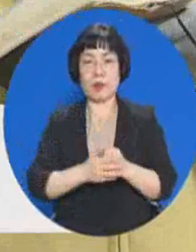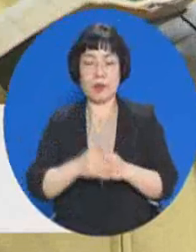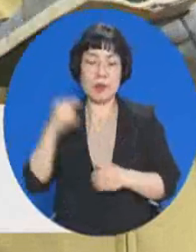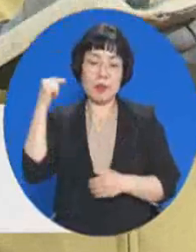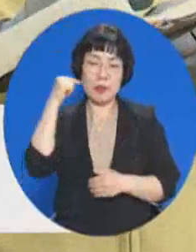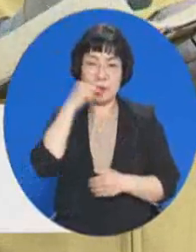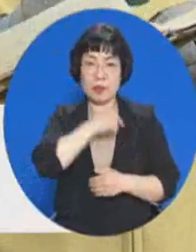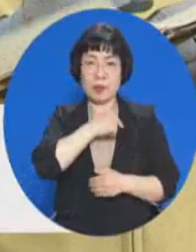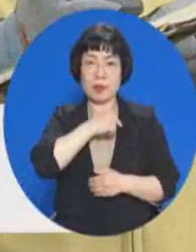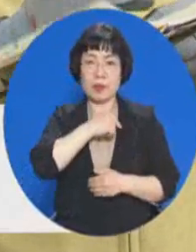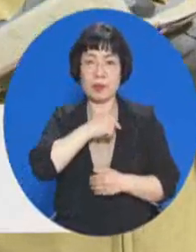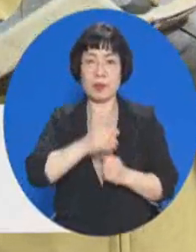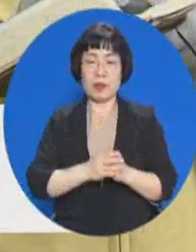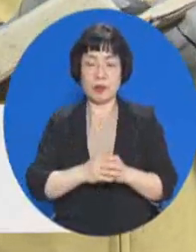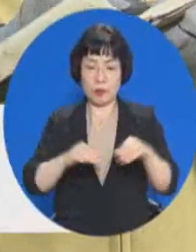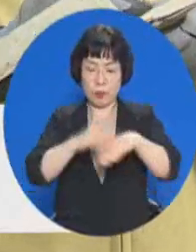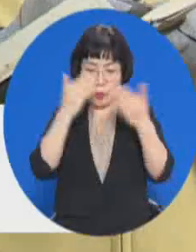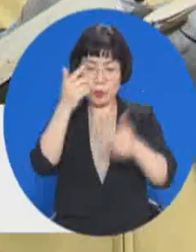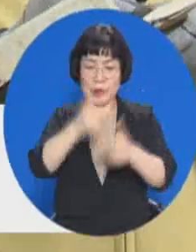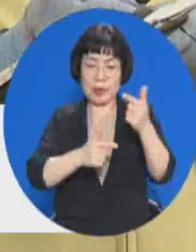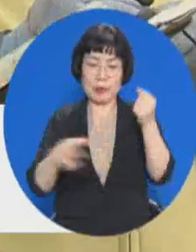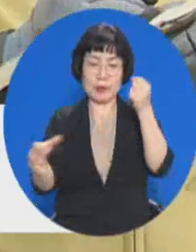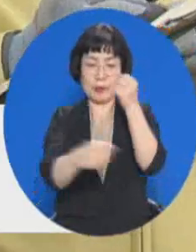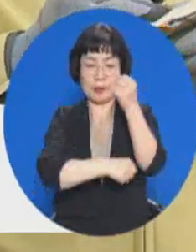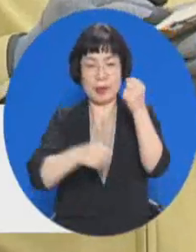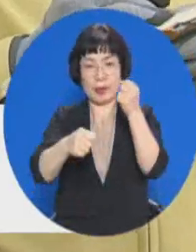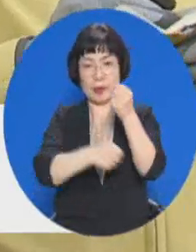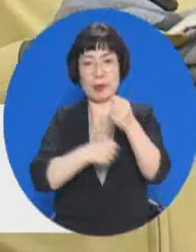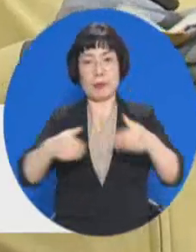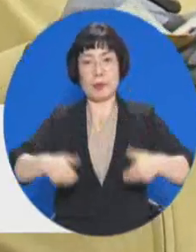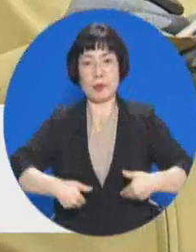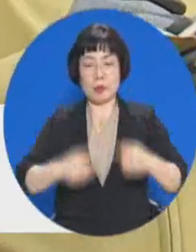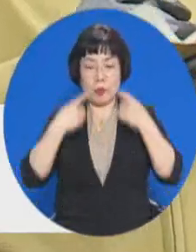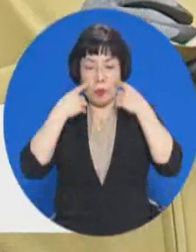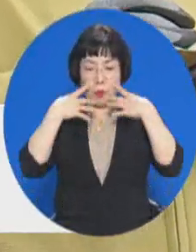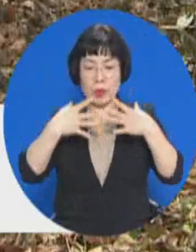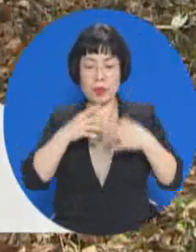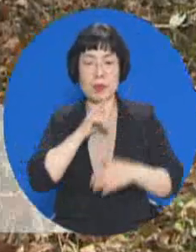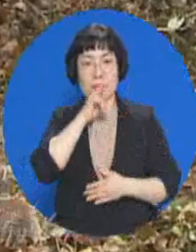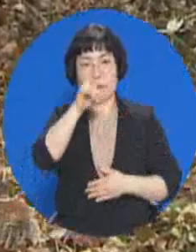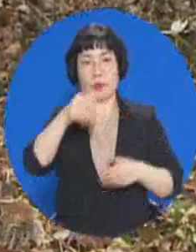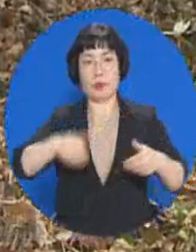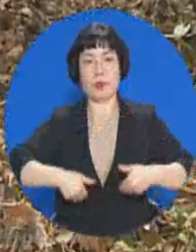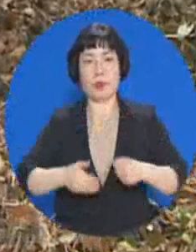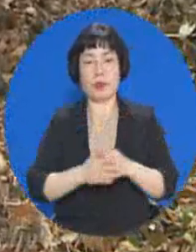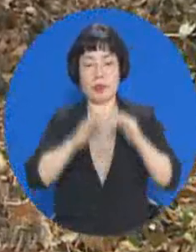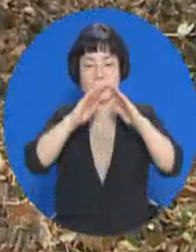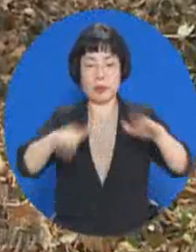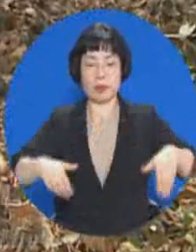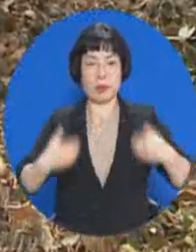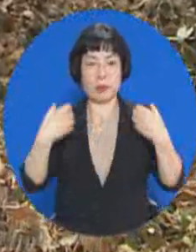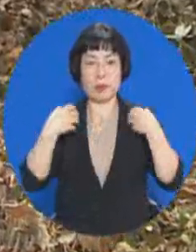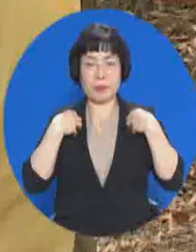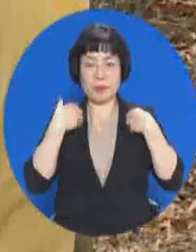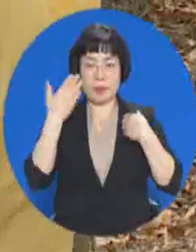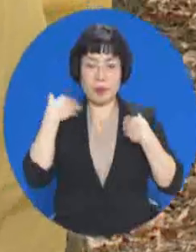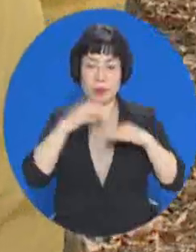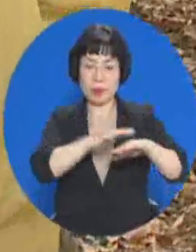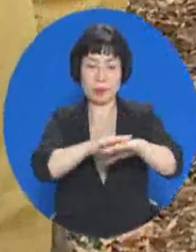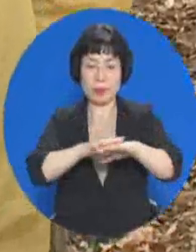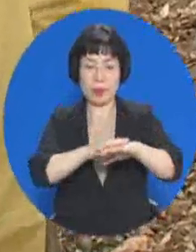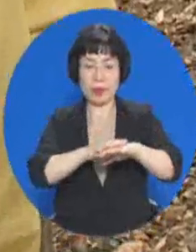철저한 그 본수를 잡아내는 거하고 정확한 보고입니다. 그래서 전남도는 최근